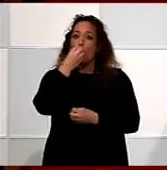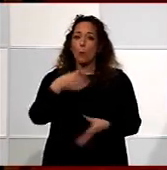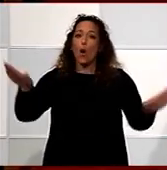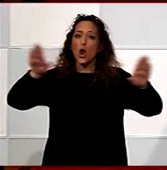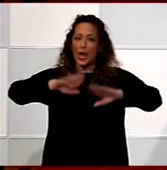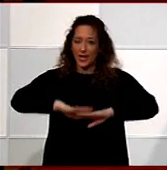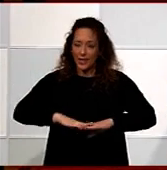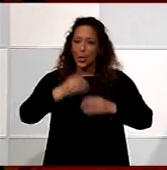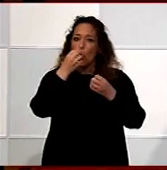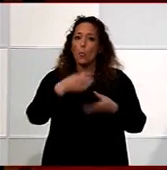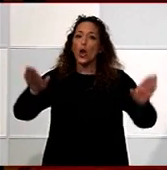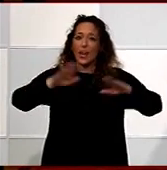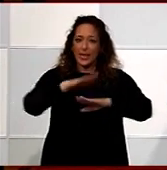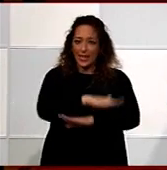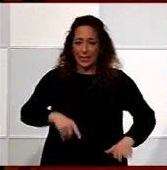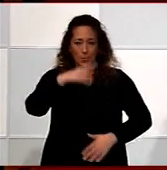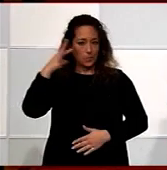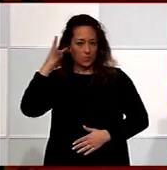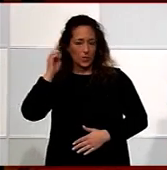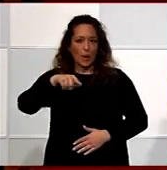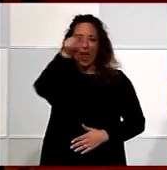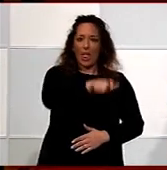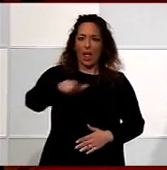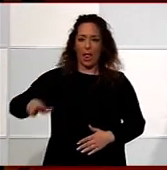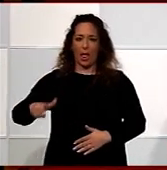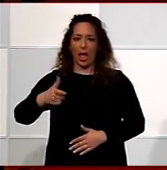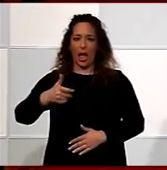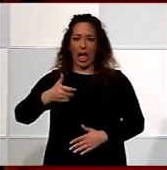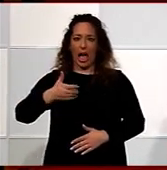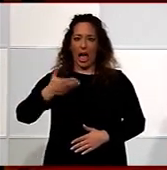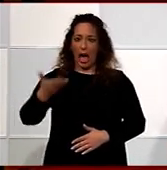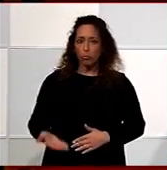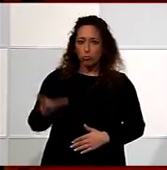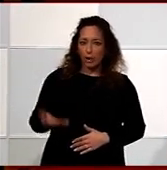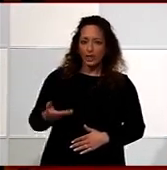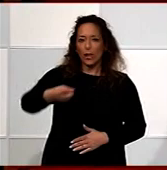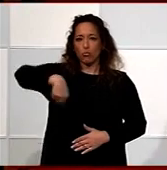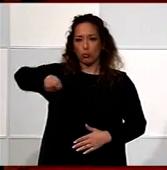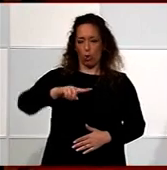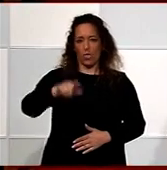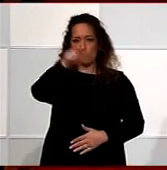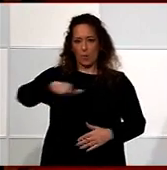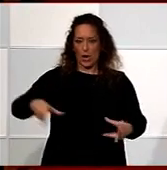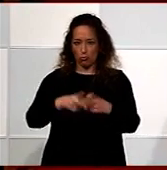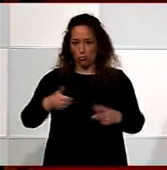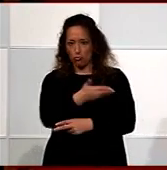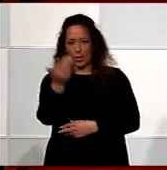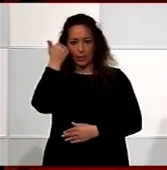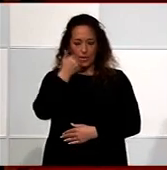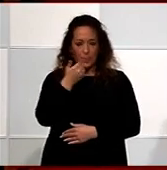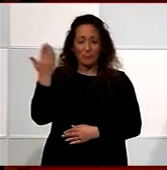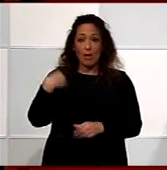alcalde, altres autoritats i tota la bona gent d'aquesta ciutat. Ja fa uns dies que vam